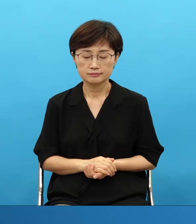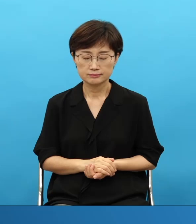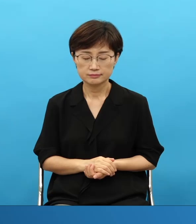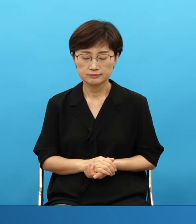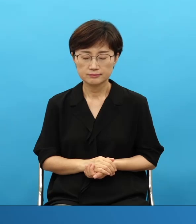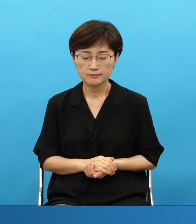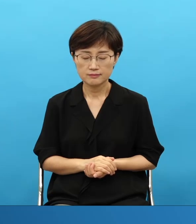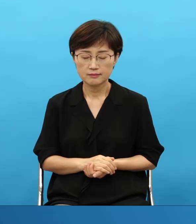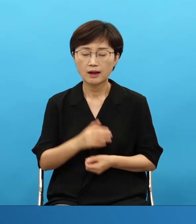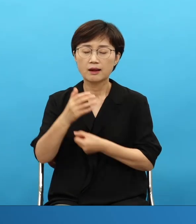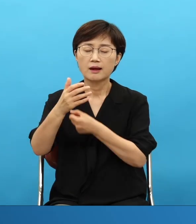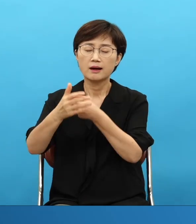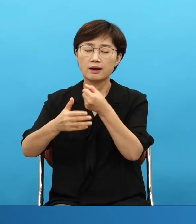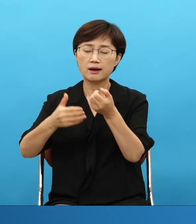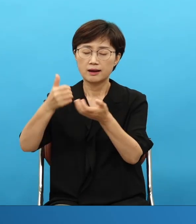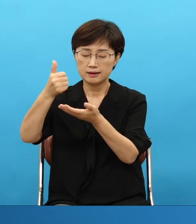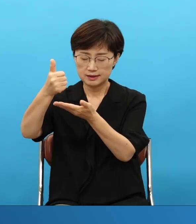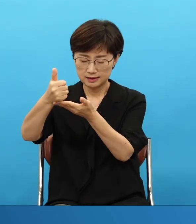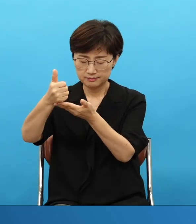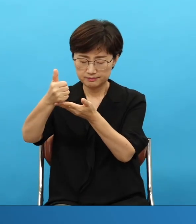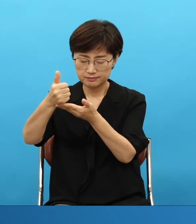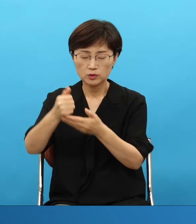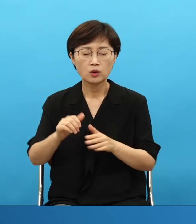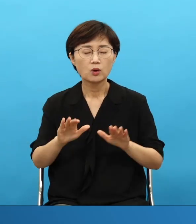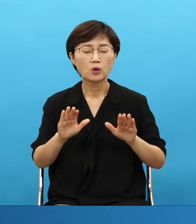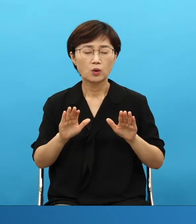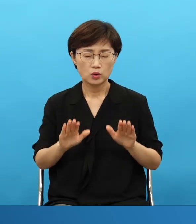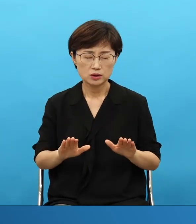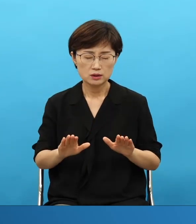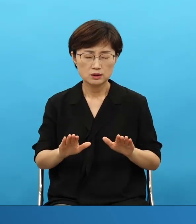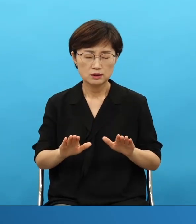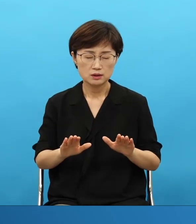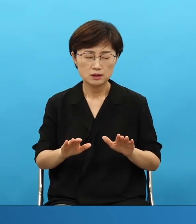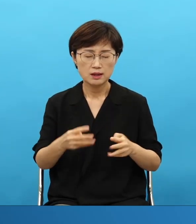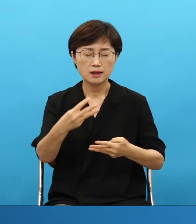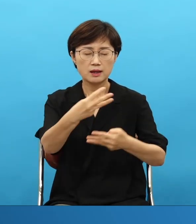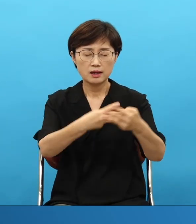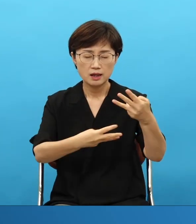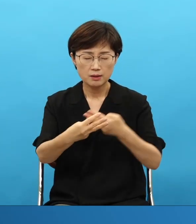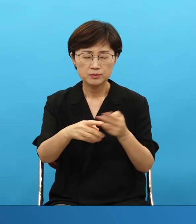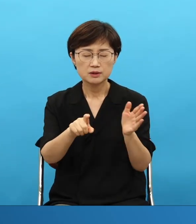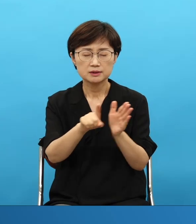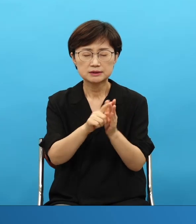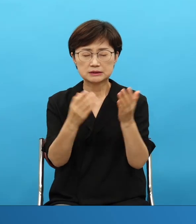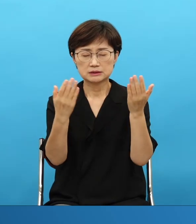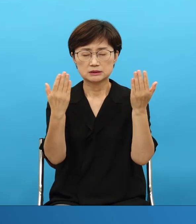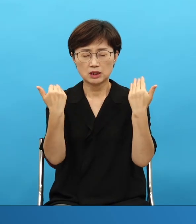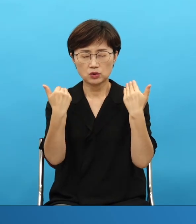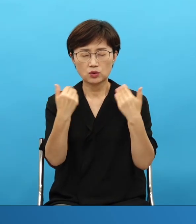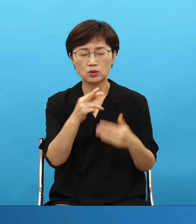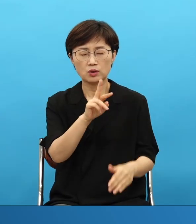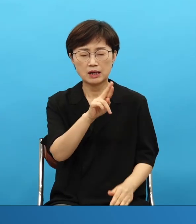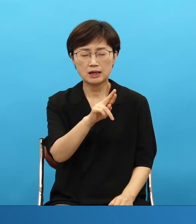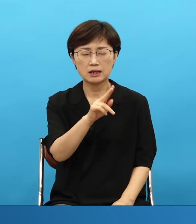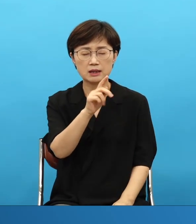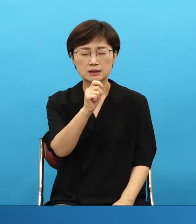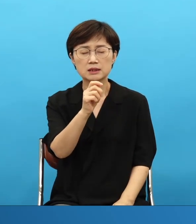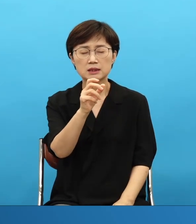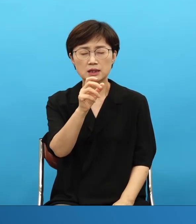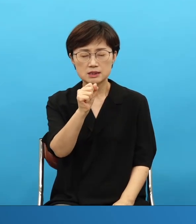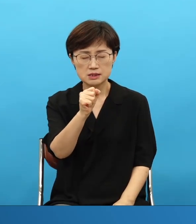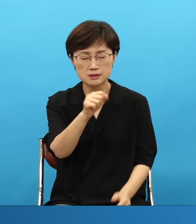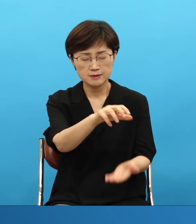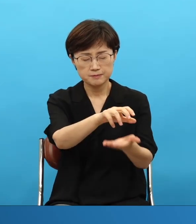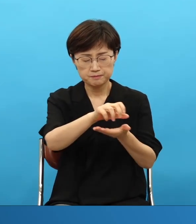하나님, 오늘은 RTS를 품고 예배드리는 날입니다. Dear God, today is the day where we